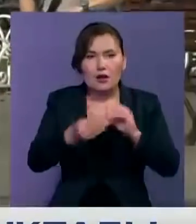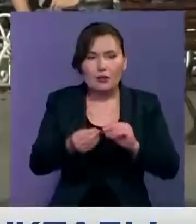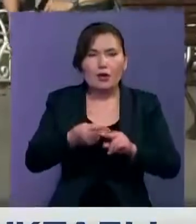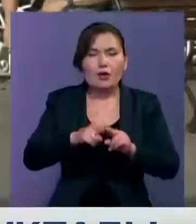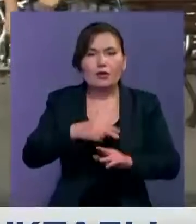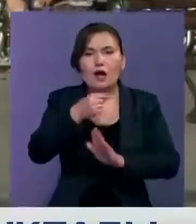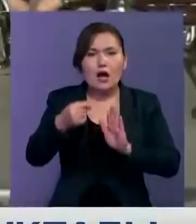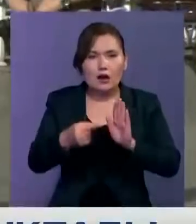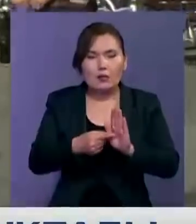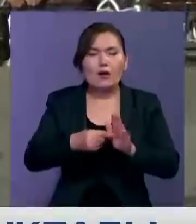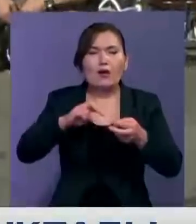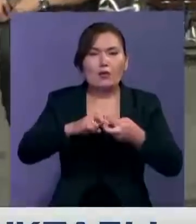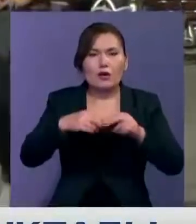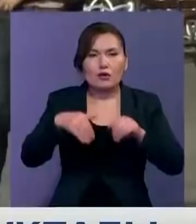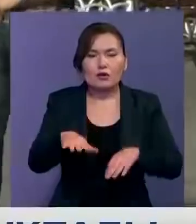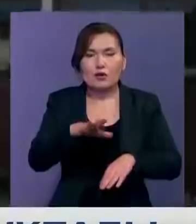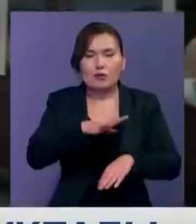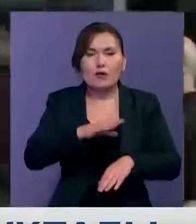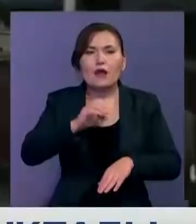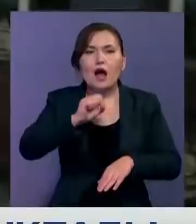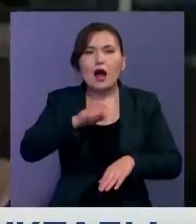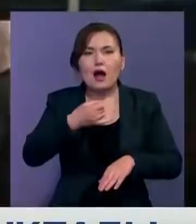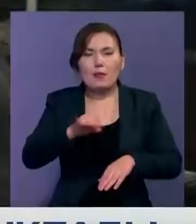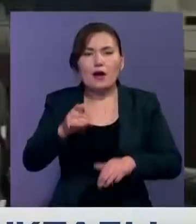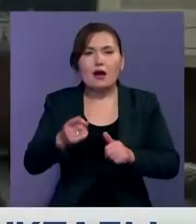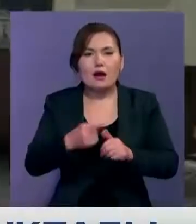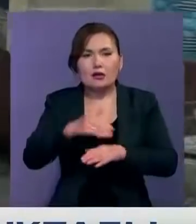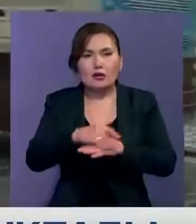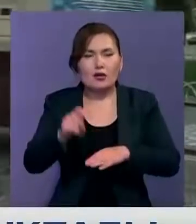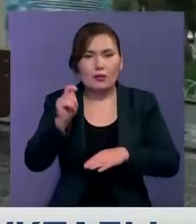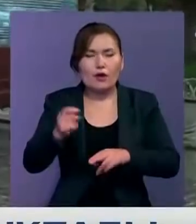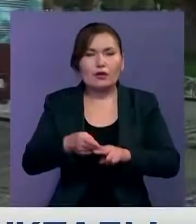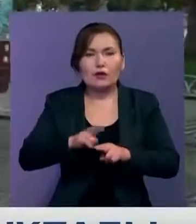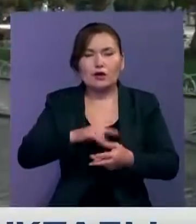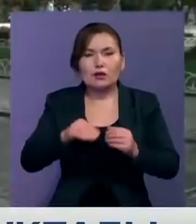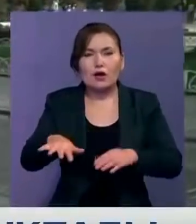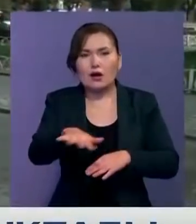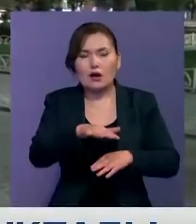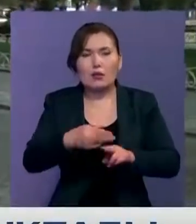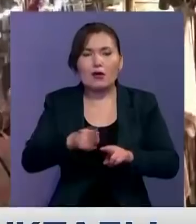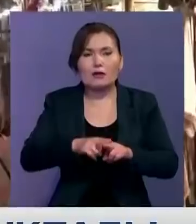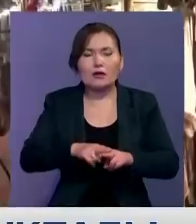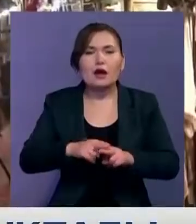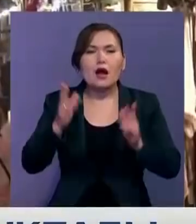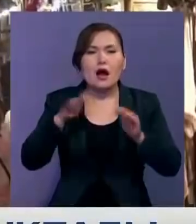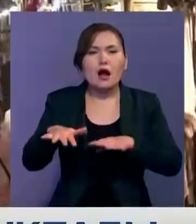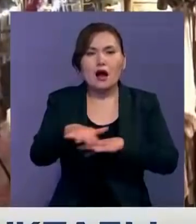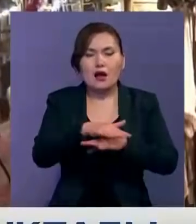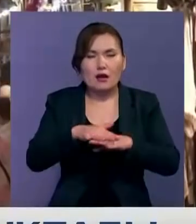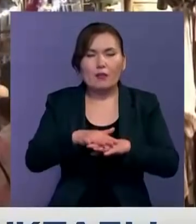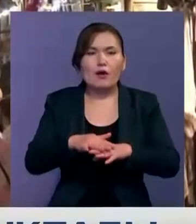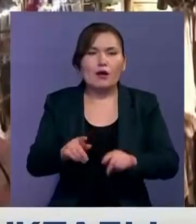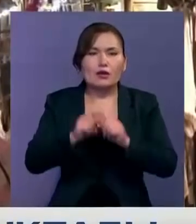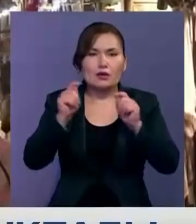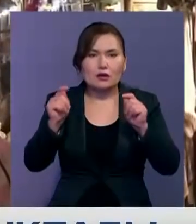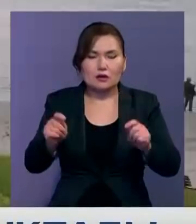мәселе оңтайлы шешімін тапты. Ақжолтай жаңалық жуырда жүзеге асып, Зейтінбұрны ауданында Абай алаңының лентасы